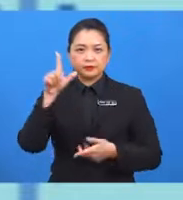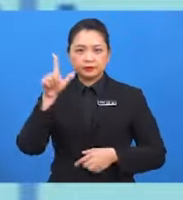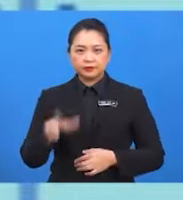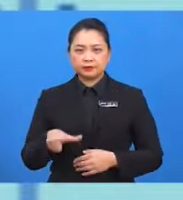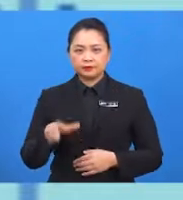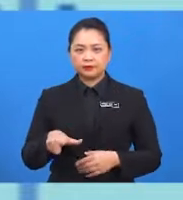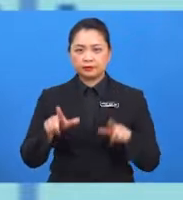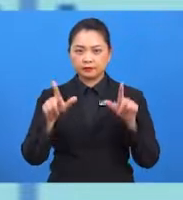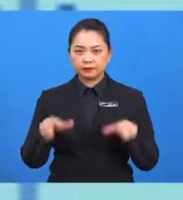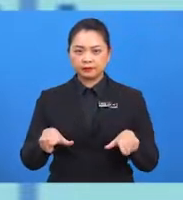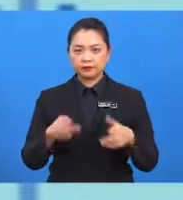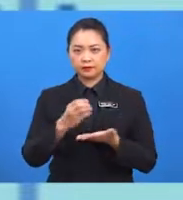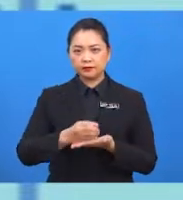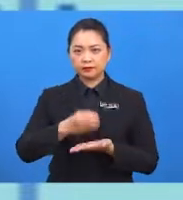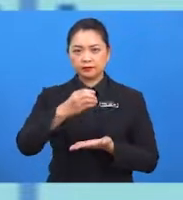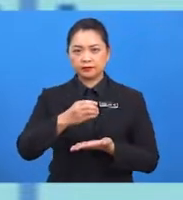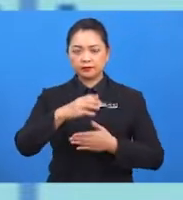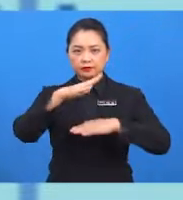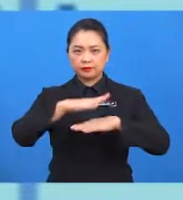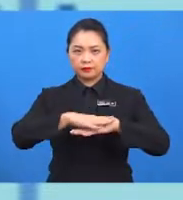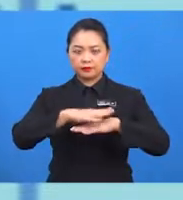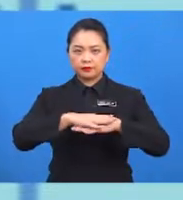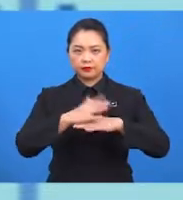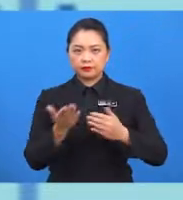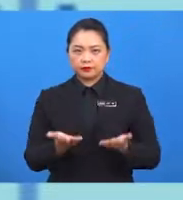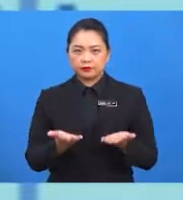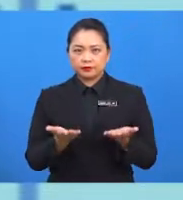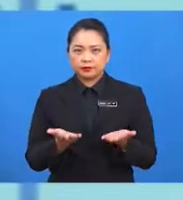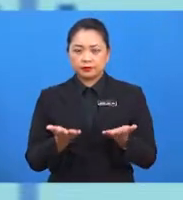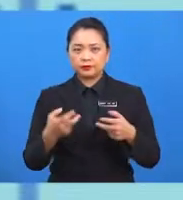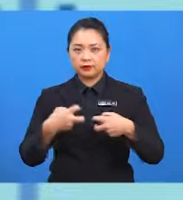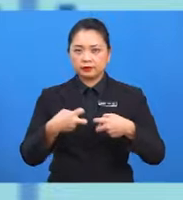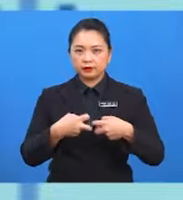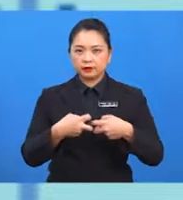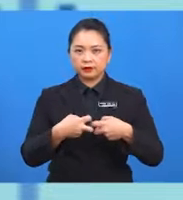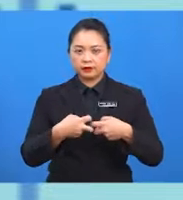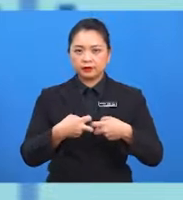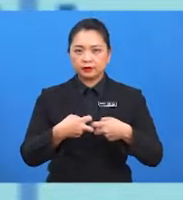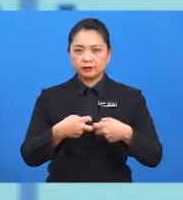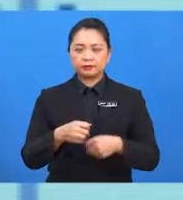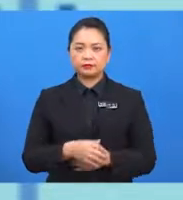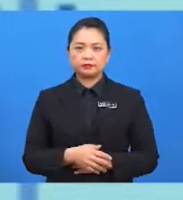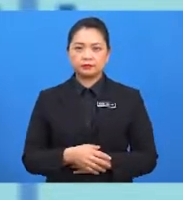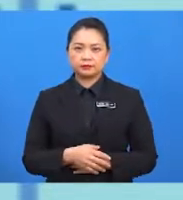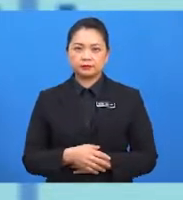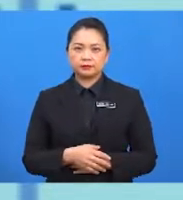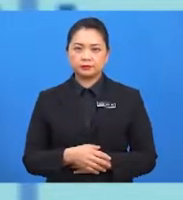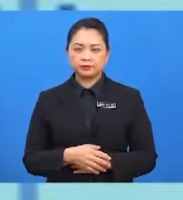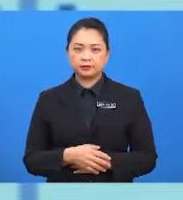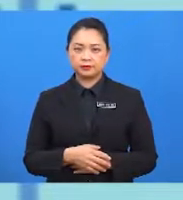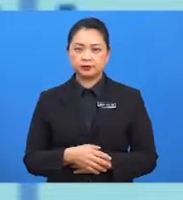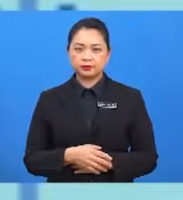ratus ML di atas menyimpang elektronik dan tentu Qur'an penimbang supaya